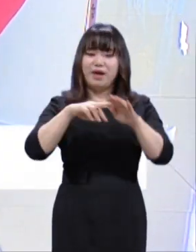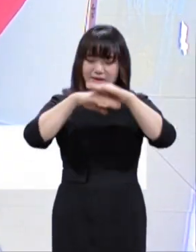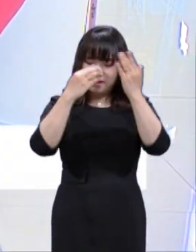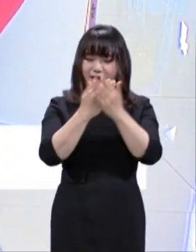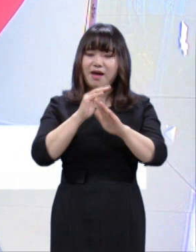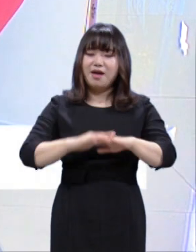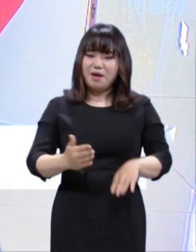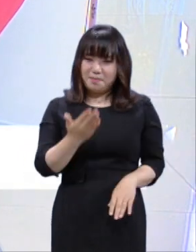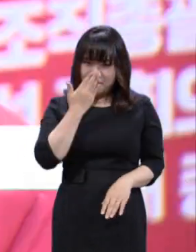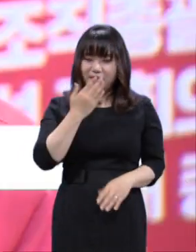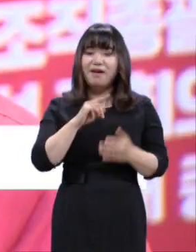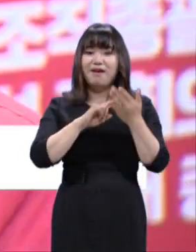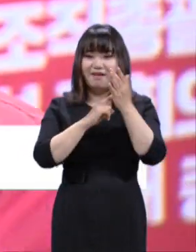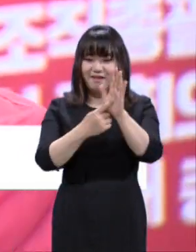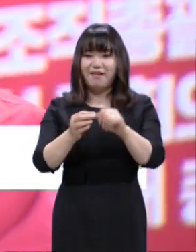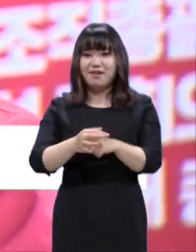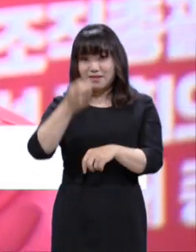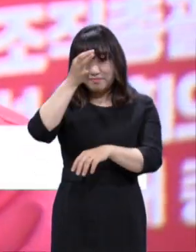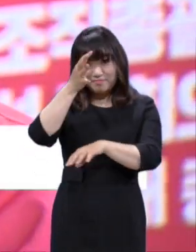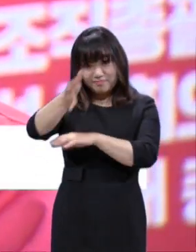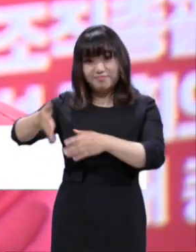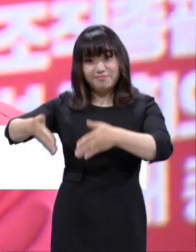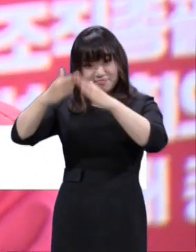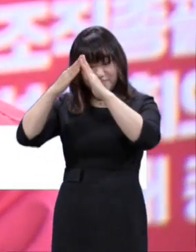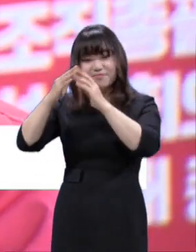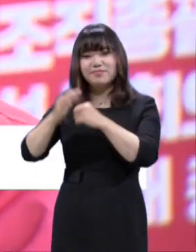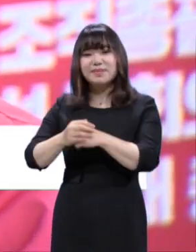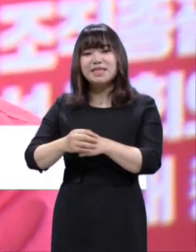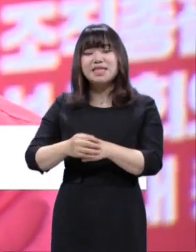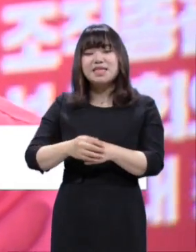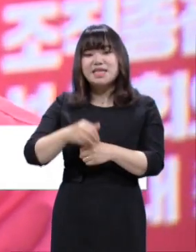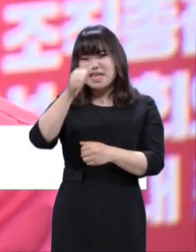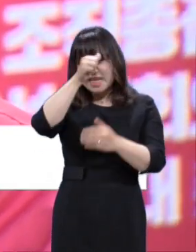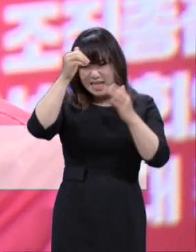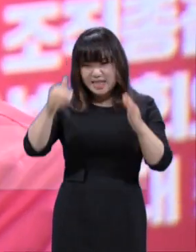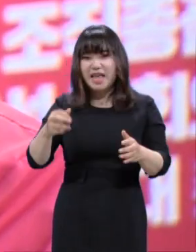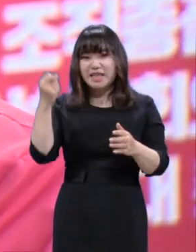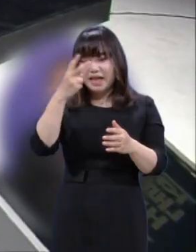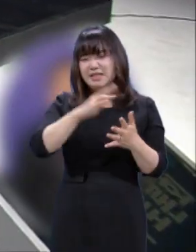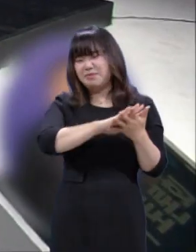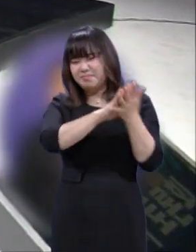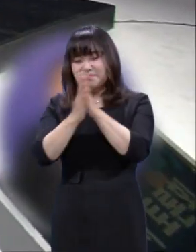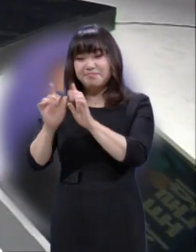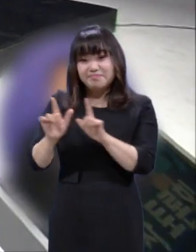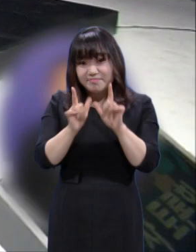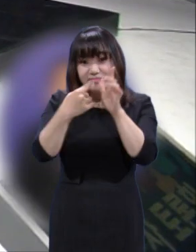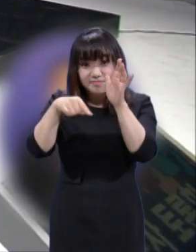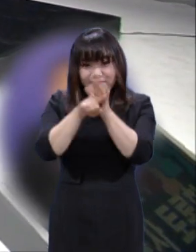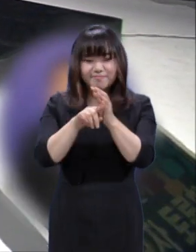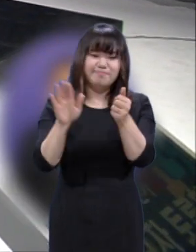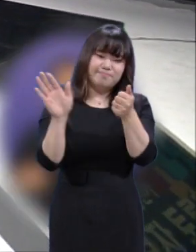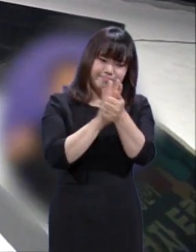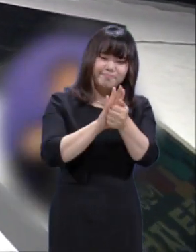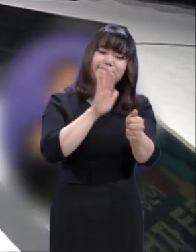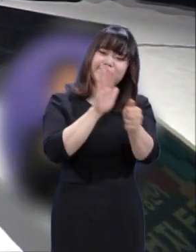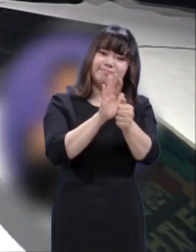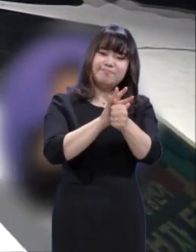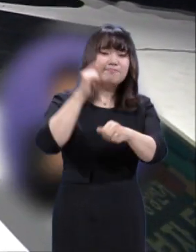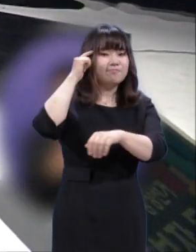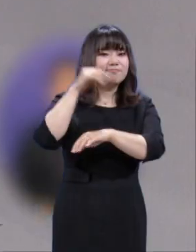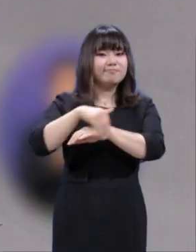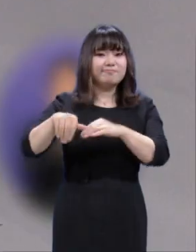밝혔습니다. 전문 시설을 통해 인색 이막을 준비하는 주민들을 적극적으로 지원하겠다는